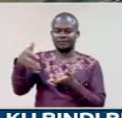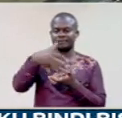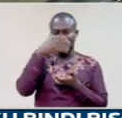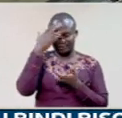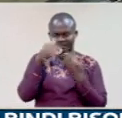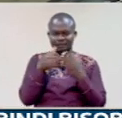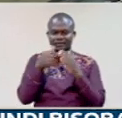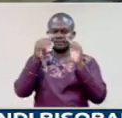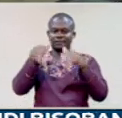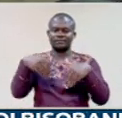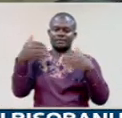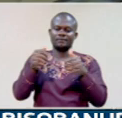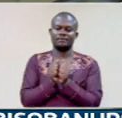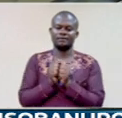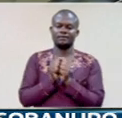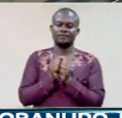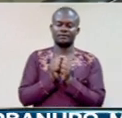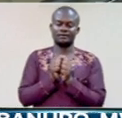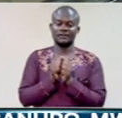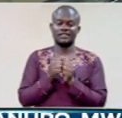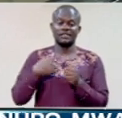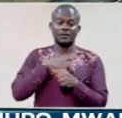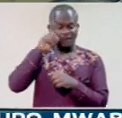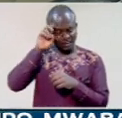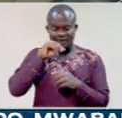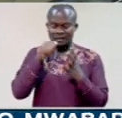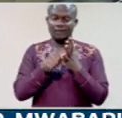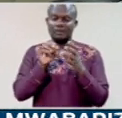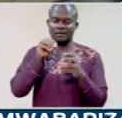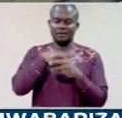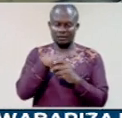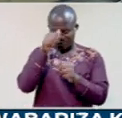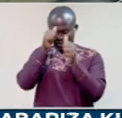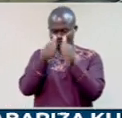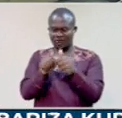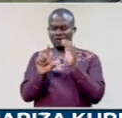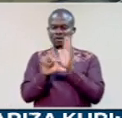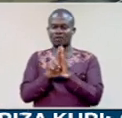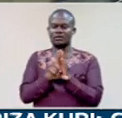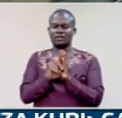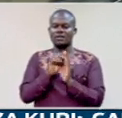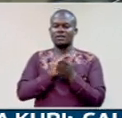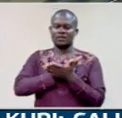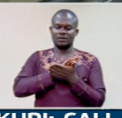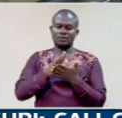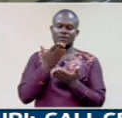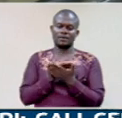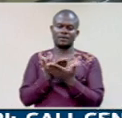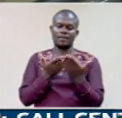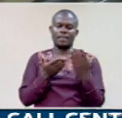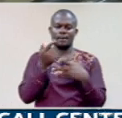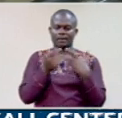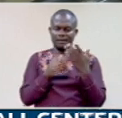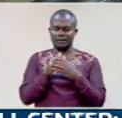nizo twayinze ubwo njyewe ndumva nta kibazo kirimo ukurikije amabwiriza y'isuku bagusaba